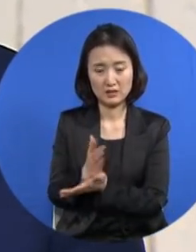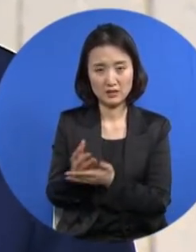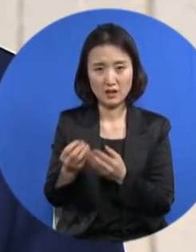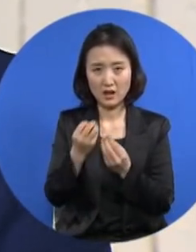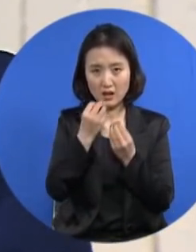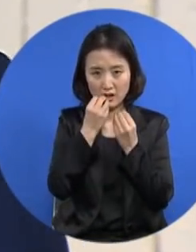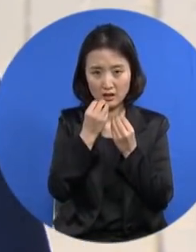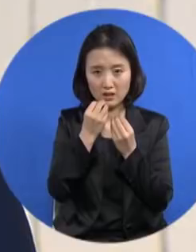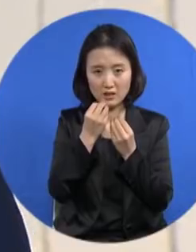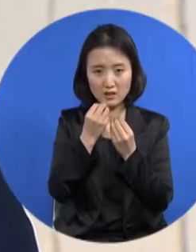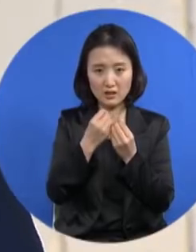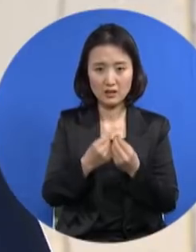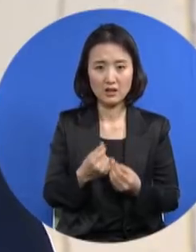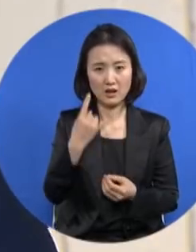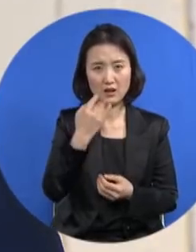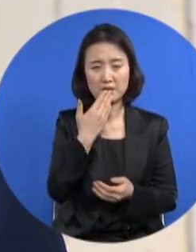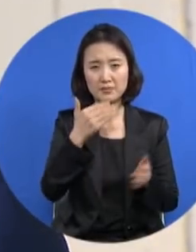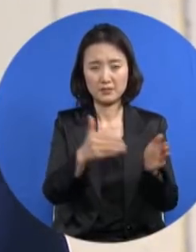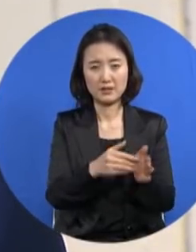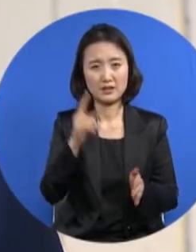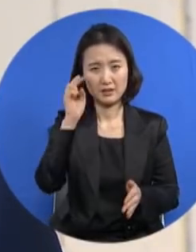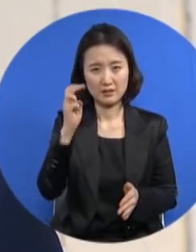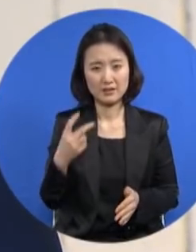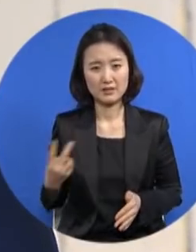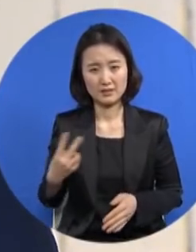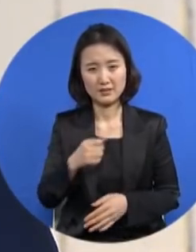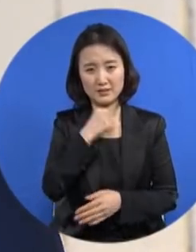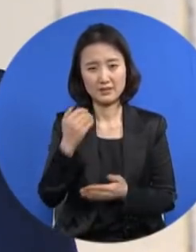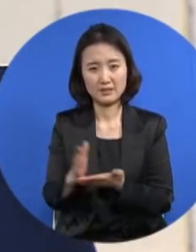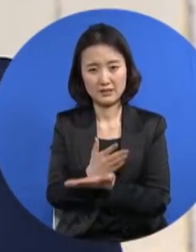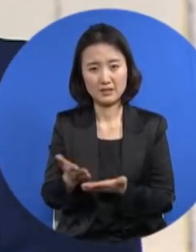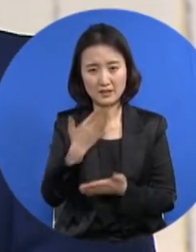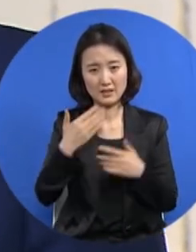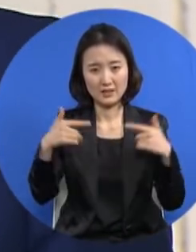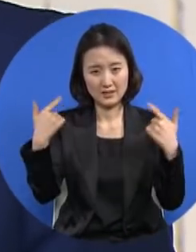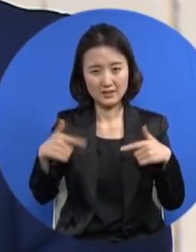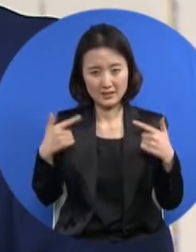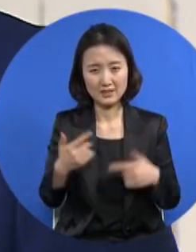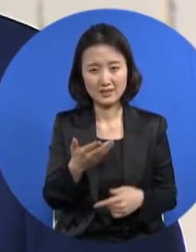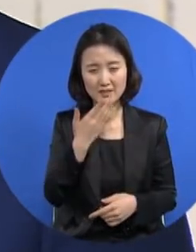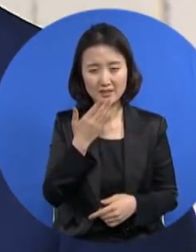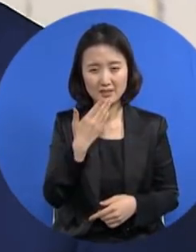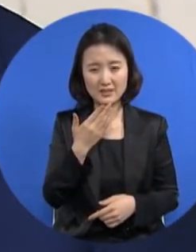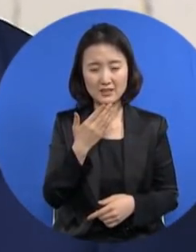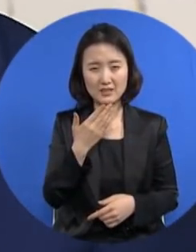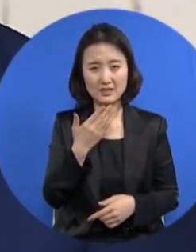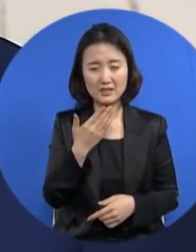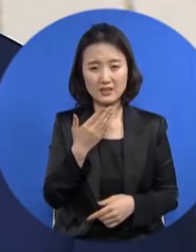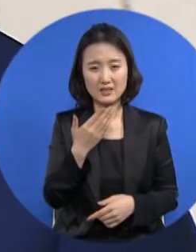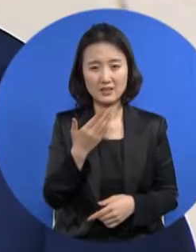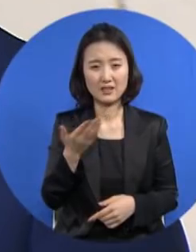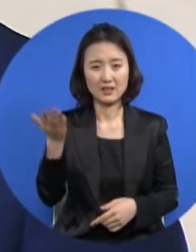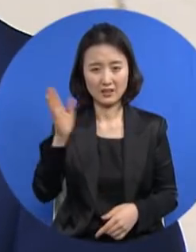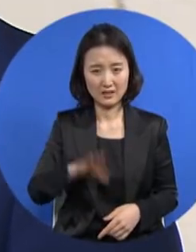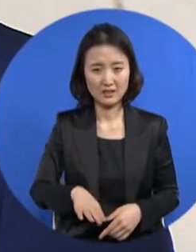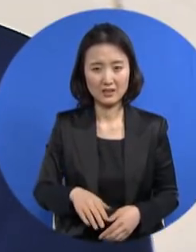먹으면서 엄마는 많이 먹었을 테니까 우리끼리 맛있게 나눠 먹자라고 항상 먹었거든요.